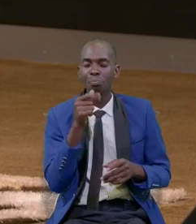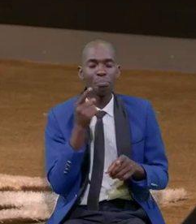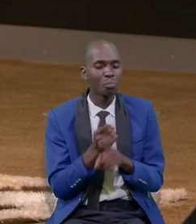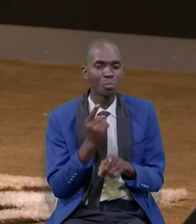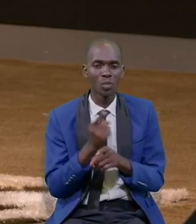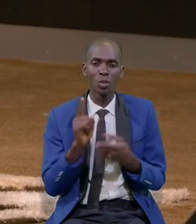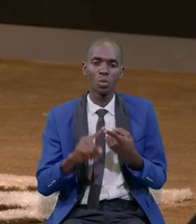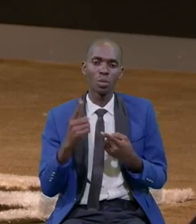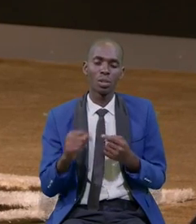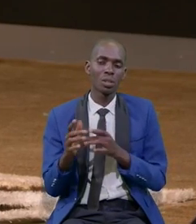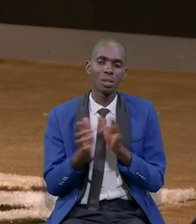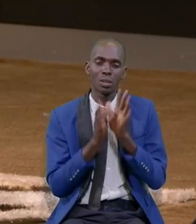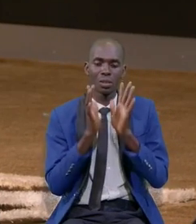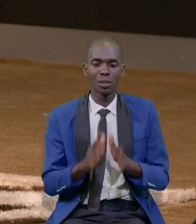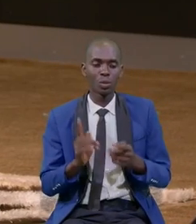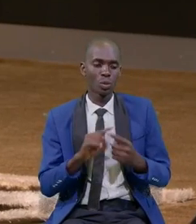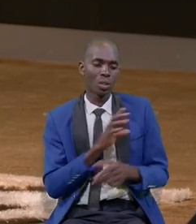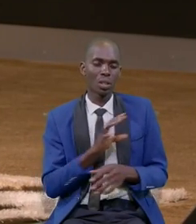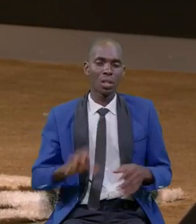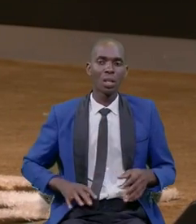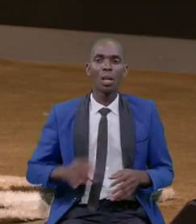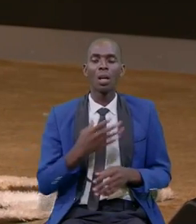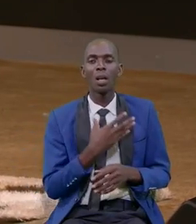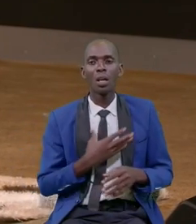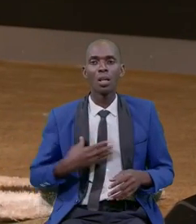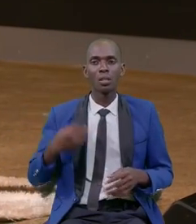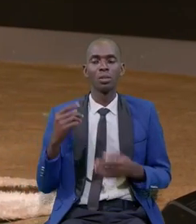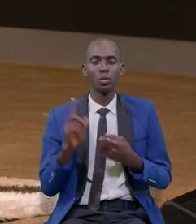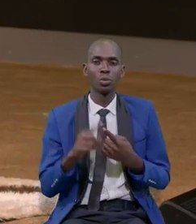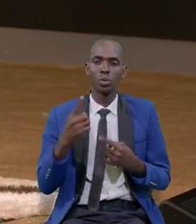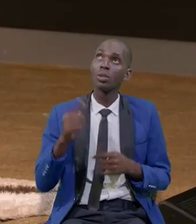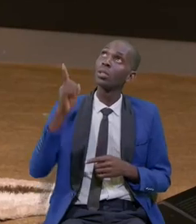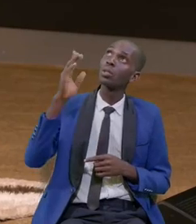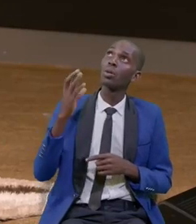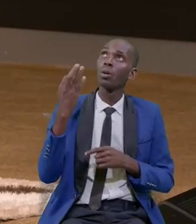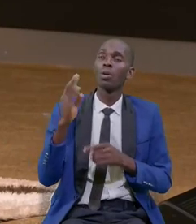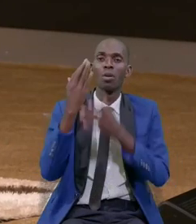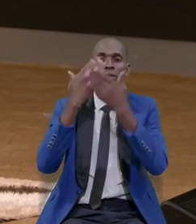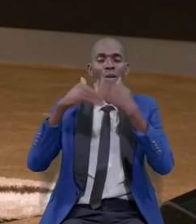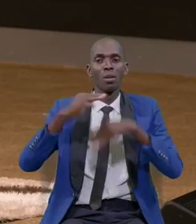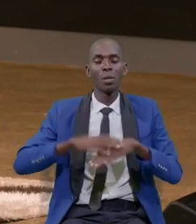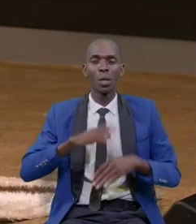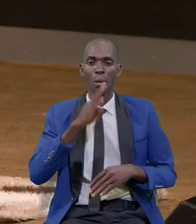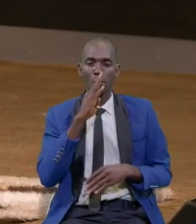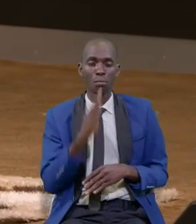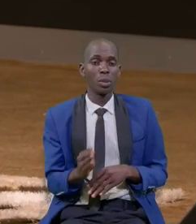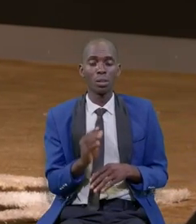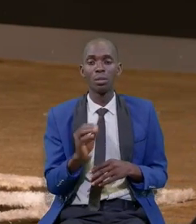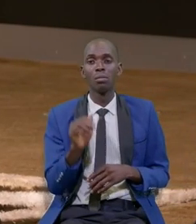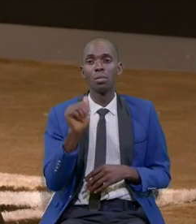abominables à la vie chrétienne, à Christ et au Dieu du ciel. Est